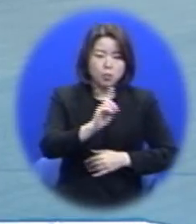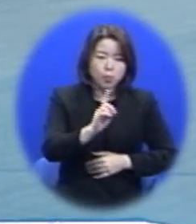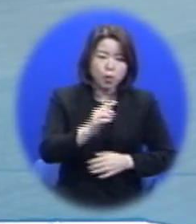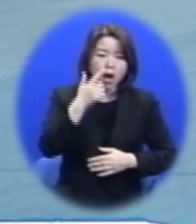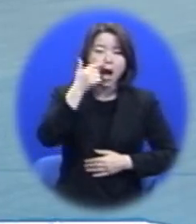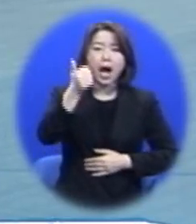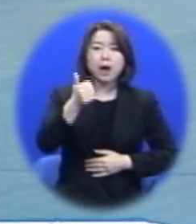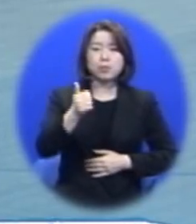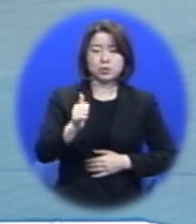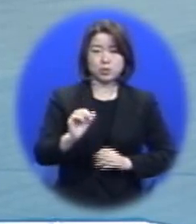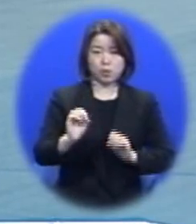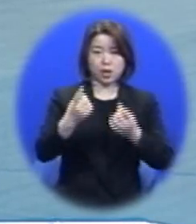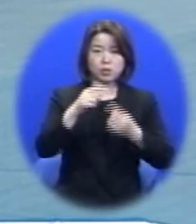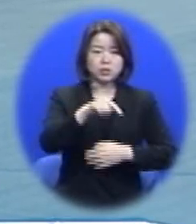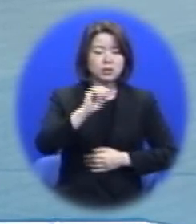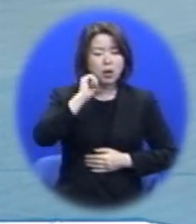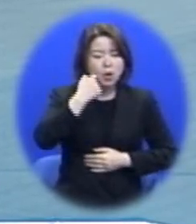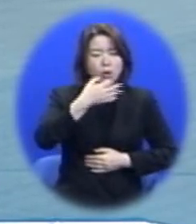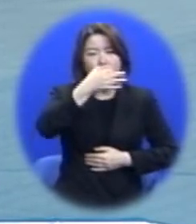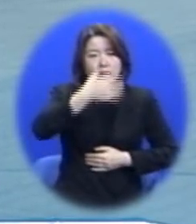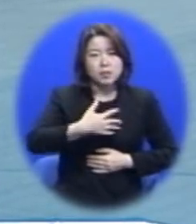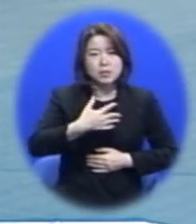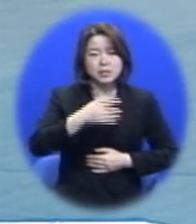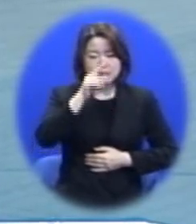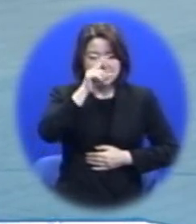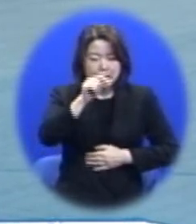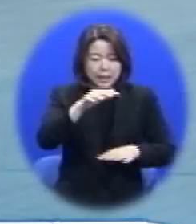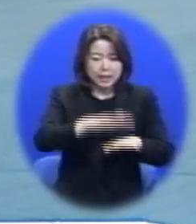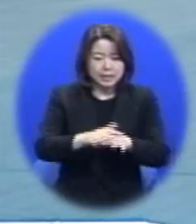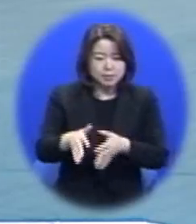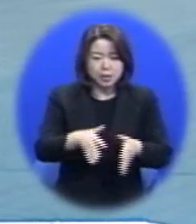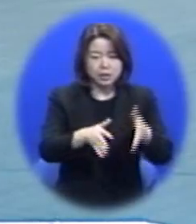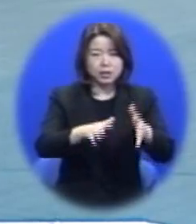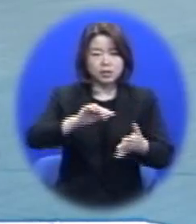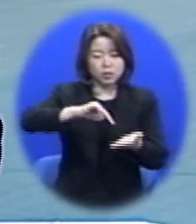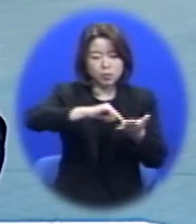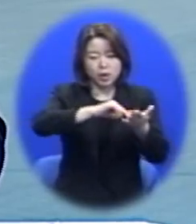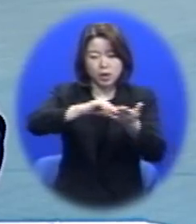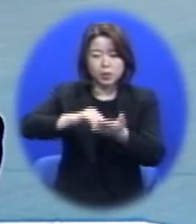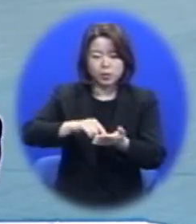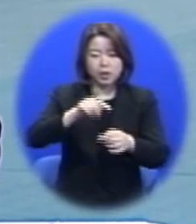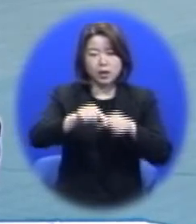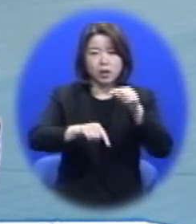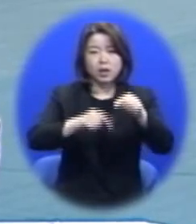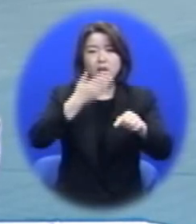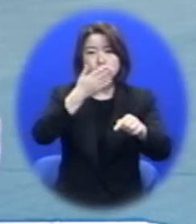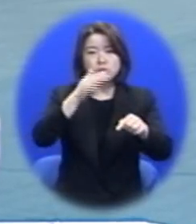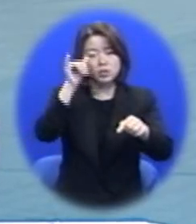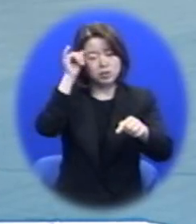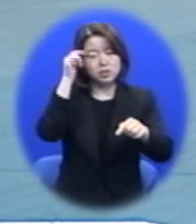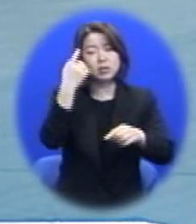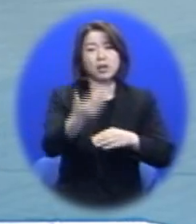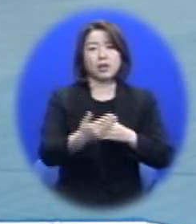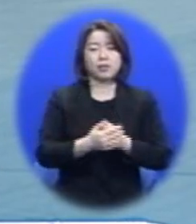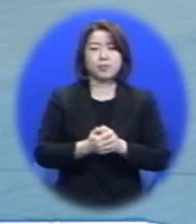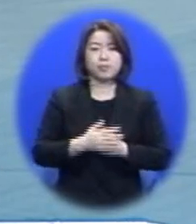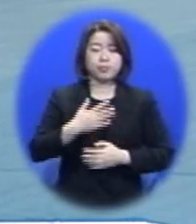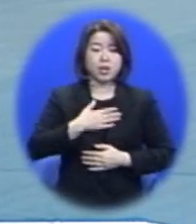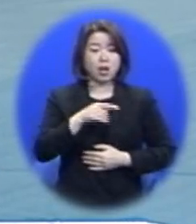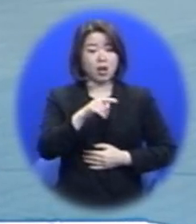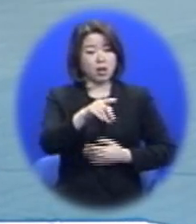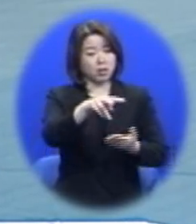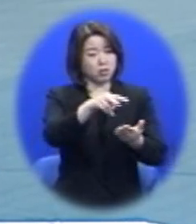아버지로 하여금 그 어렵고 힘든 가시밭길을 외롭게 걷게 한 것이었을까? 제가 그걸